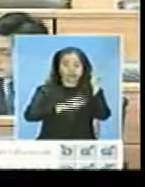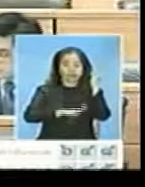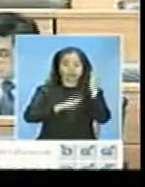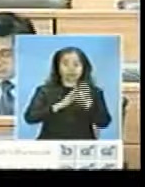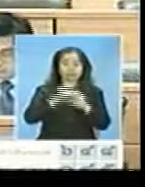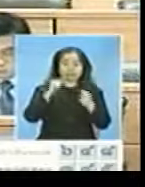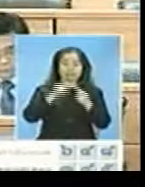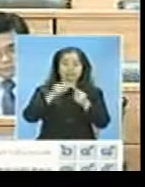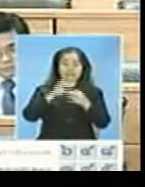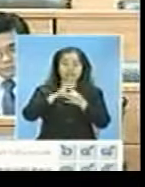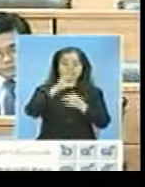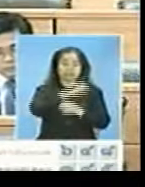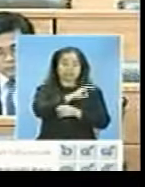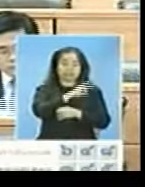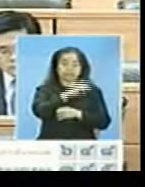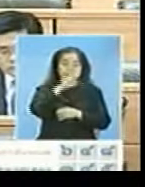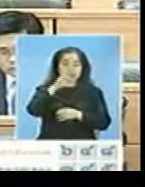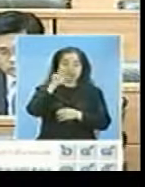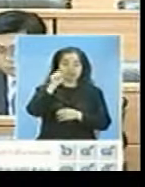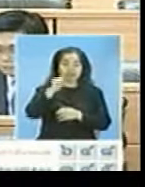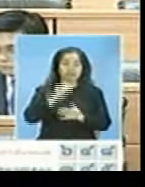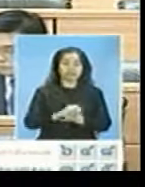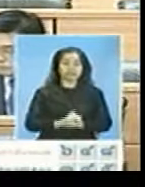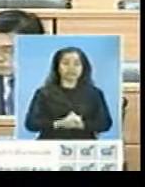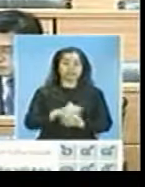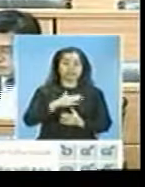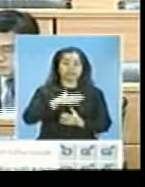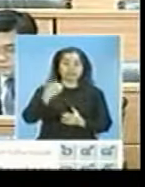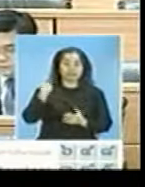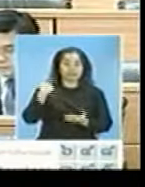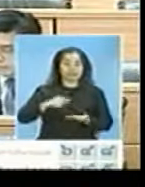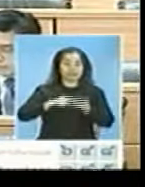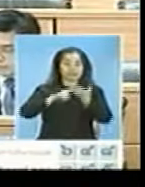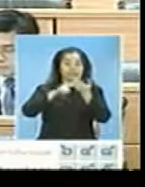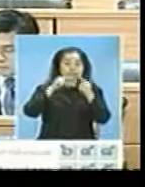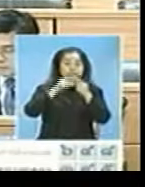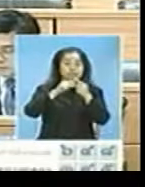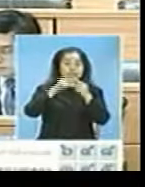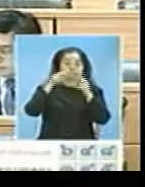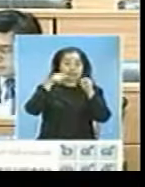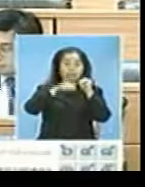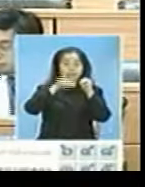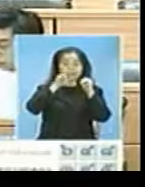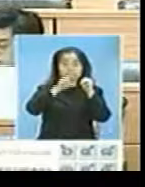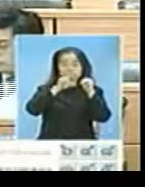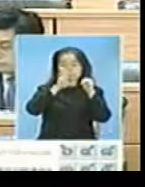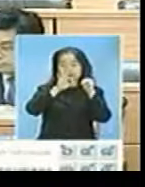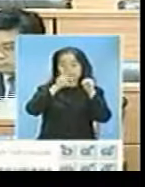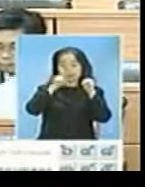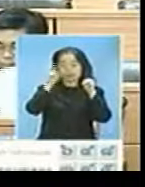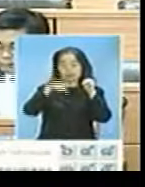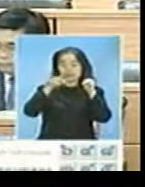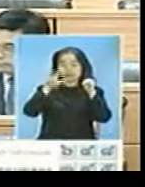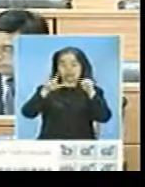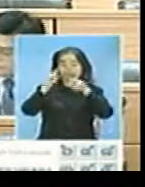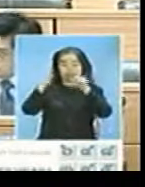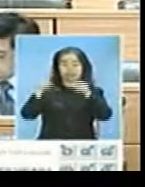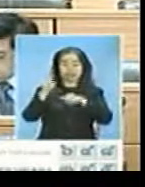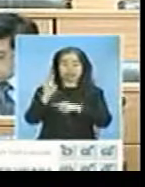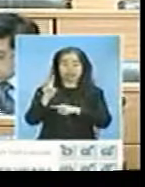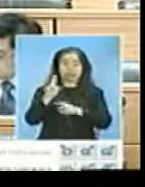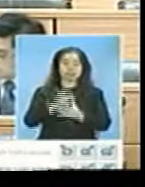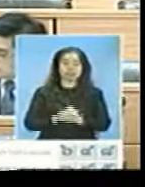สมาชิกรัฐสภาผมได้แปลยติในมาตรา 291/3 วงเล็บ 2ไ